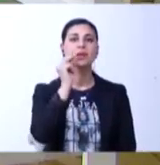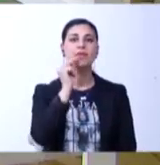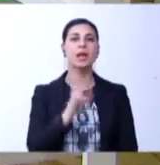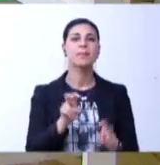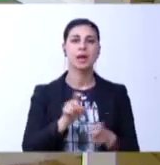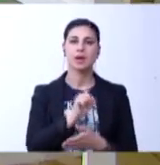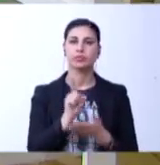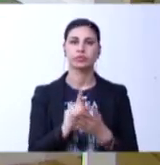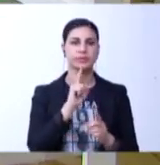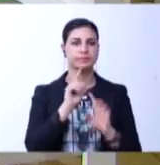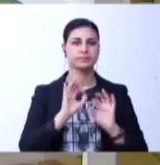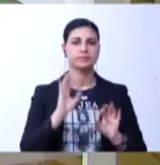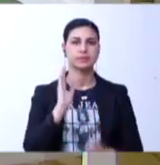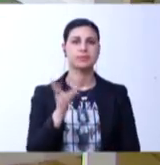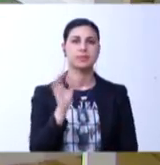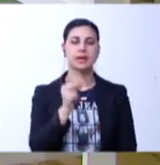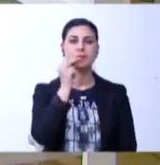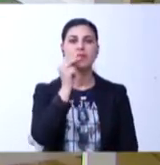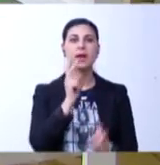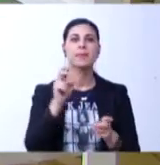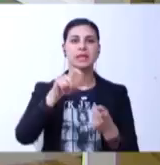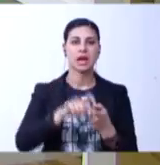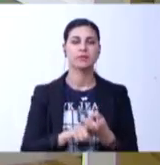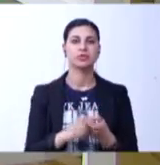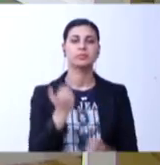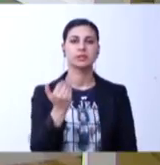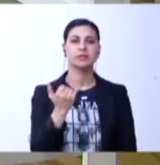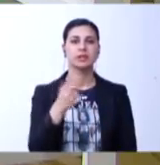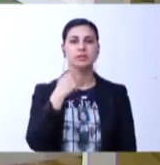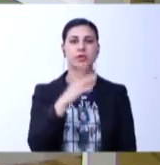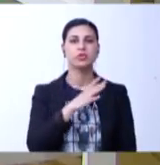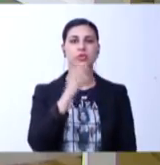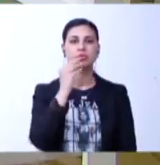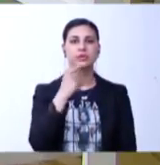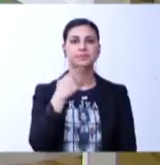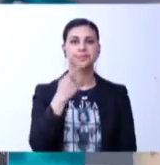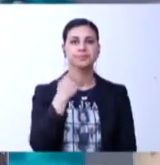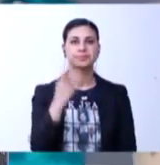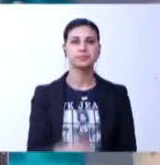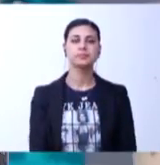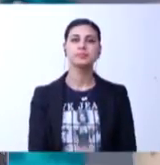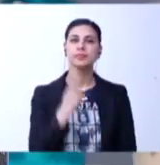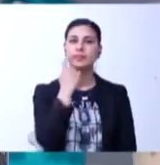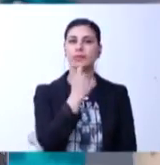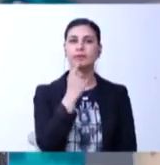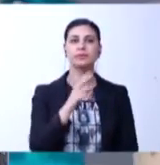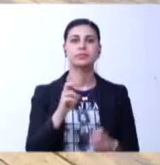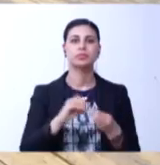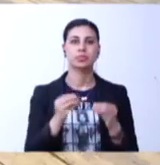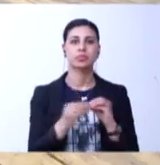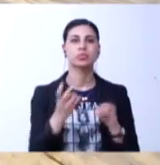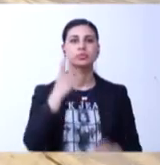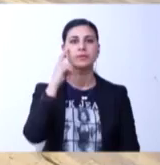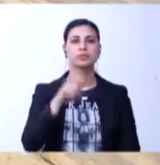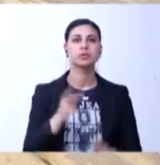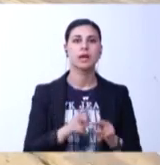ჩვენ აუცილებლად ვისაუბრებთ, მაგრამ კვების წესთან დაკავშირებით თქვენ ახსენეთ, რომ როდესაც ვლაპარაკობთ თანკბილვის პრობლემებზე, უნდა გავითვალისწინოთ, რომ